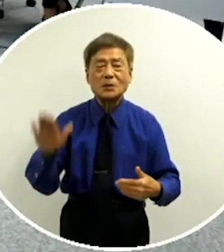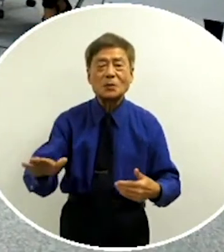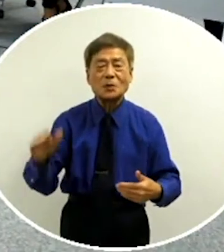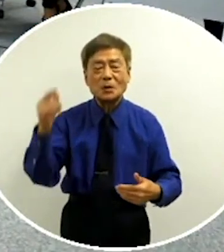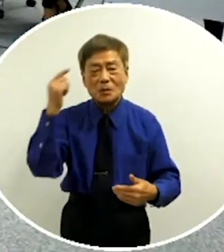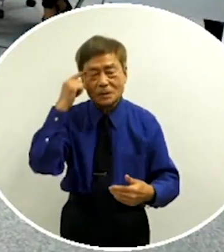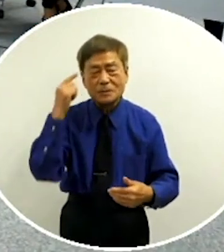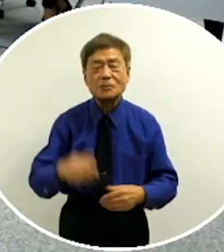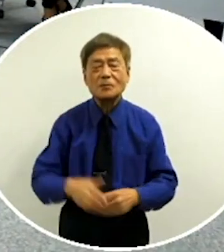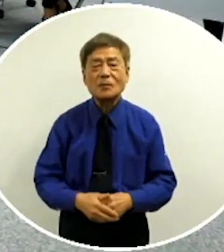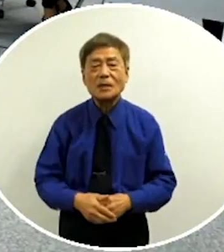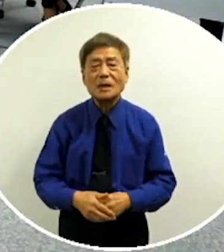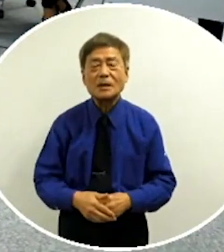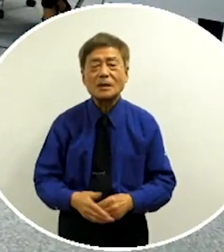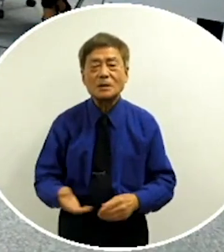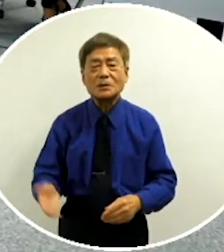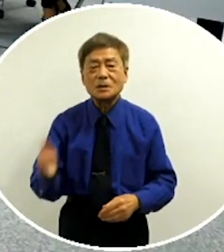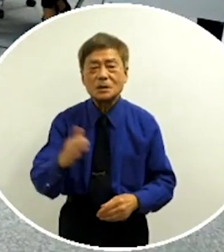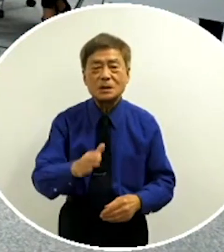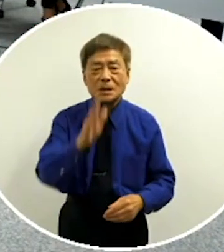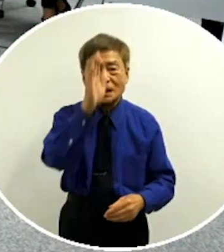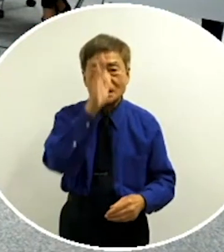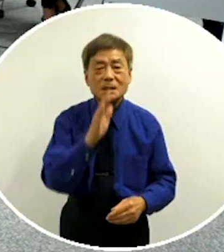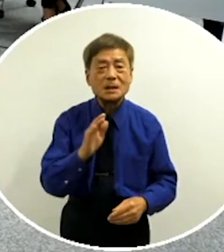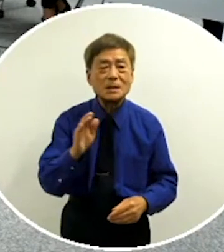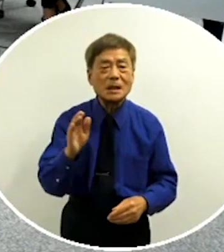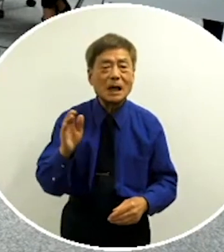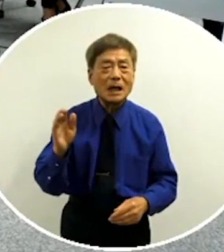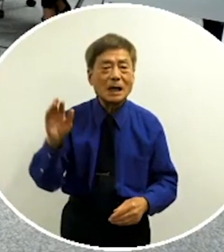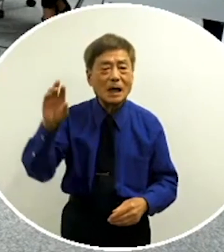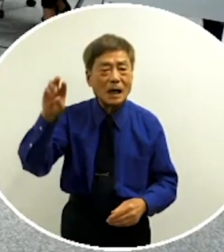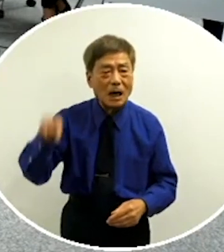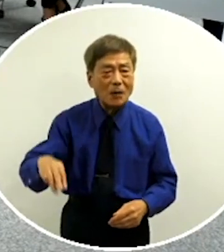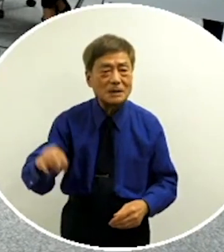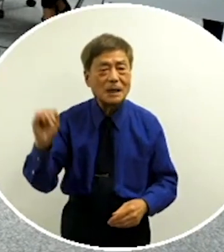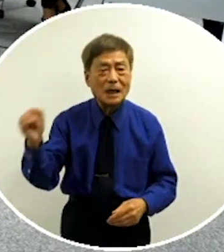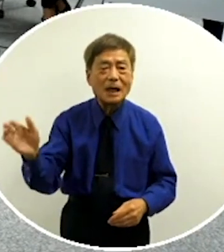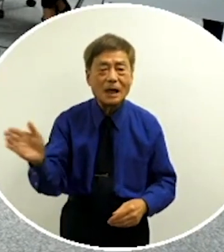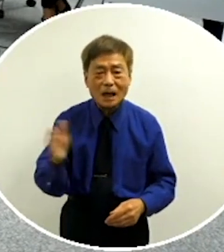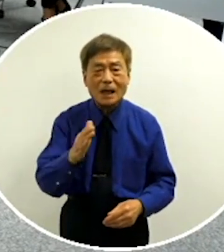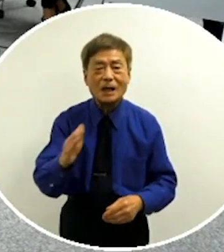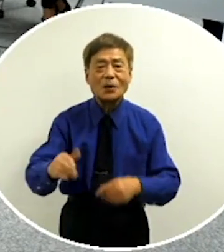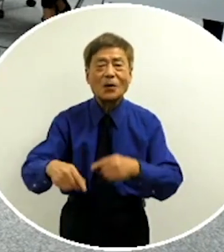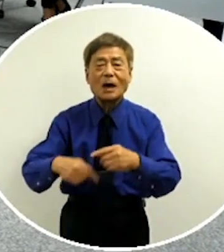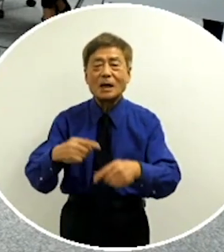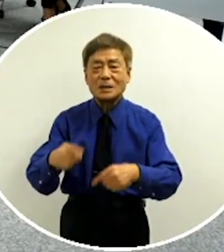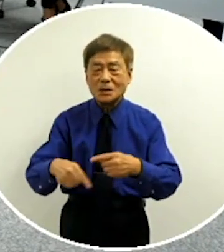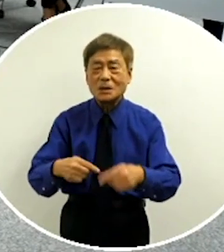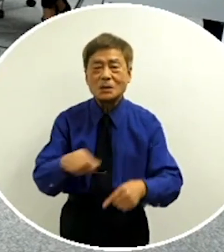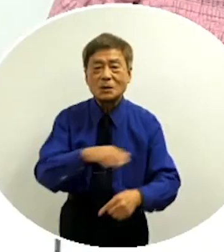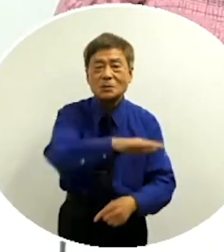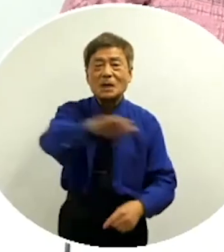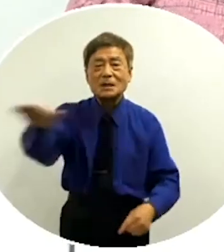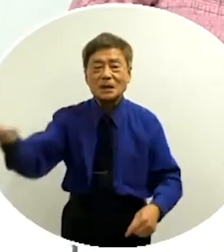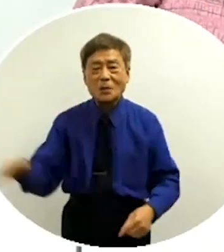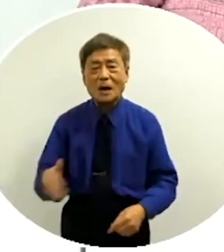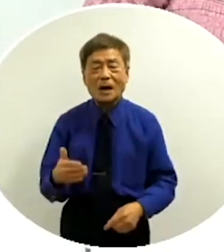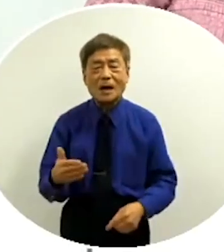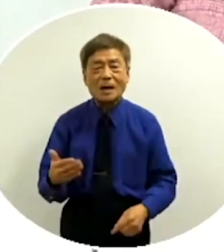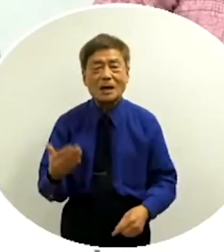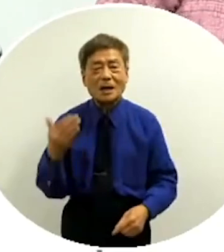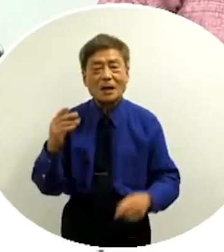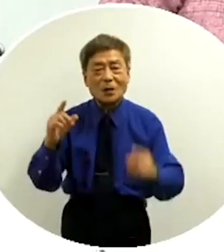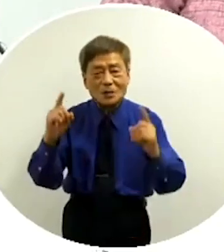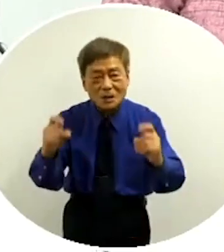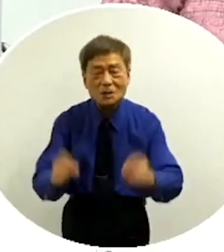続きまして1母友会参加のご質問お願い致しますお願いしますはいみなさんこんにちはポー京都エージェント